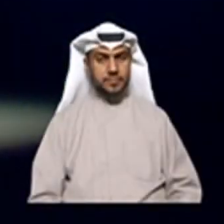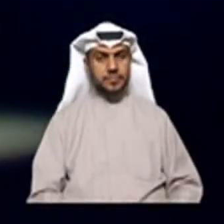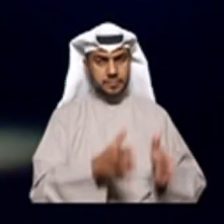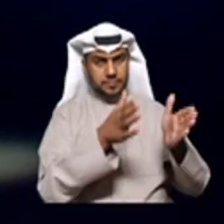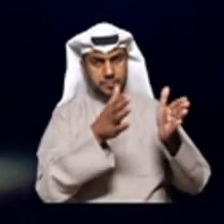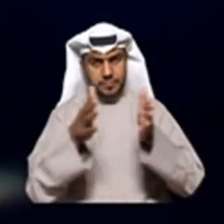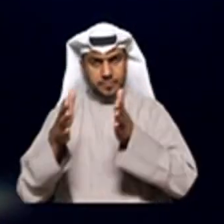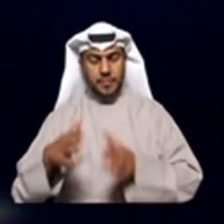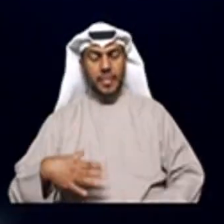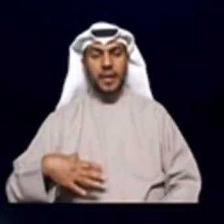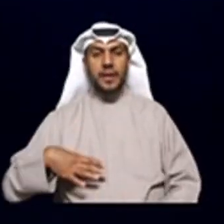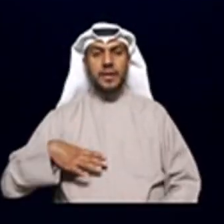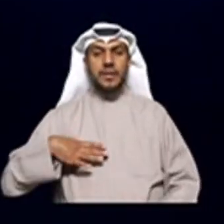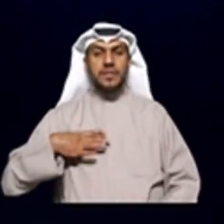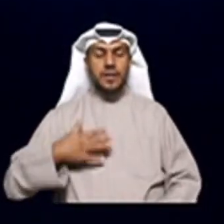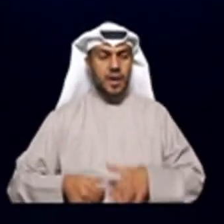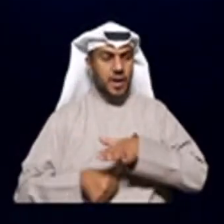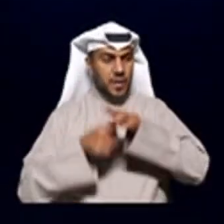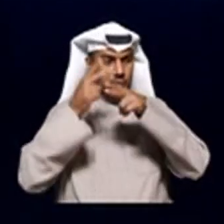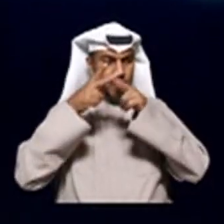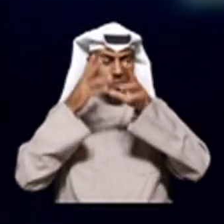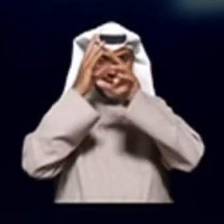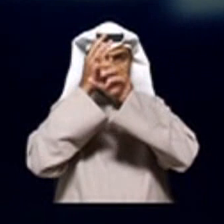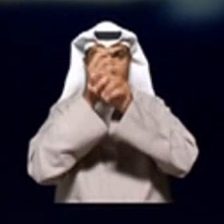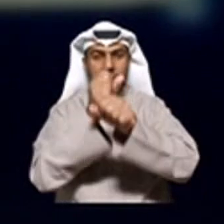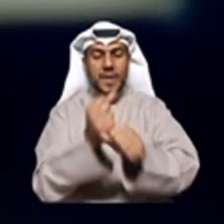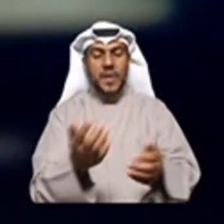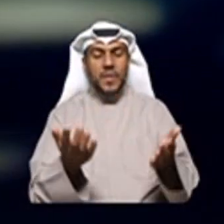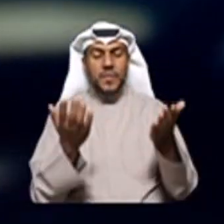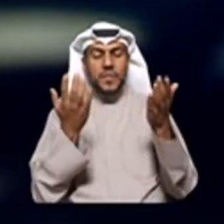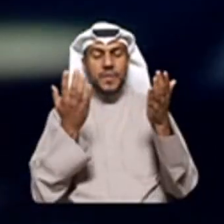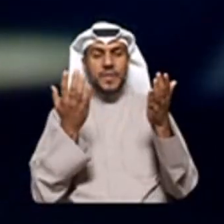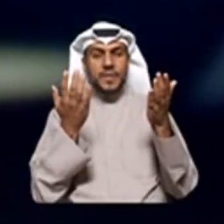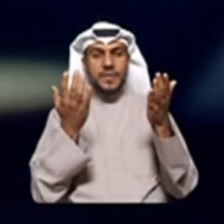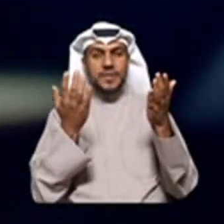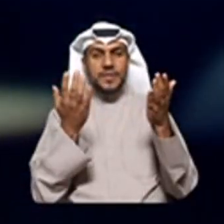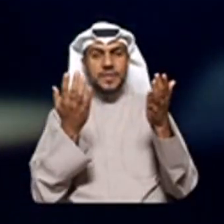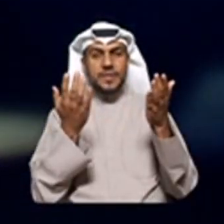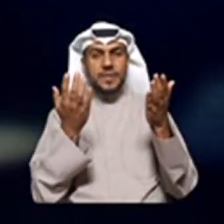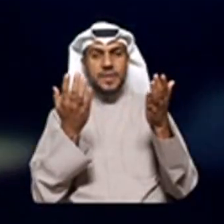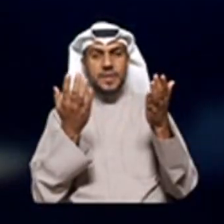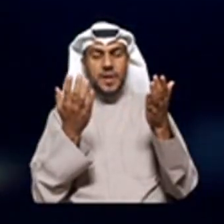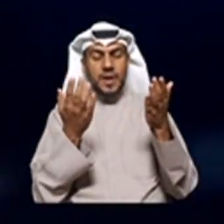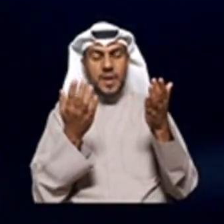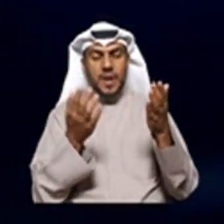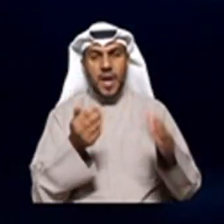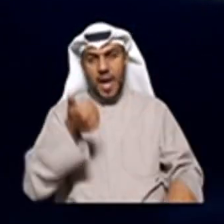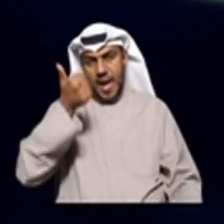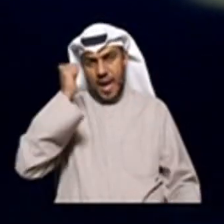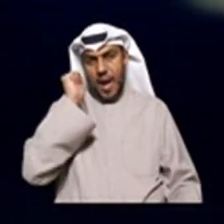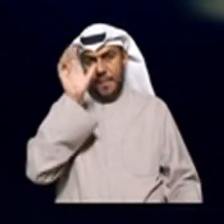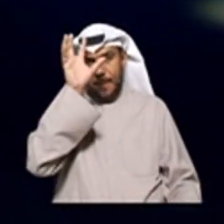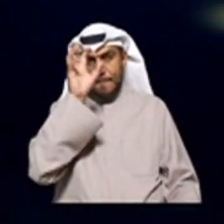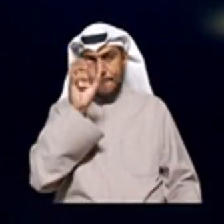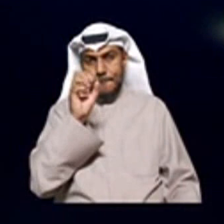تحت رعاية حضرة صاحب السمو أمير البلاد الشيخ صباح الأحمد الجابر الصباح حفظه الله ورعاه، أقيم مساء أمس